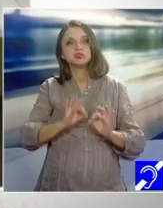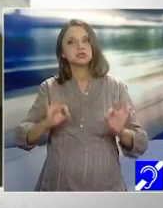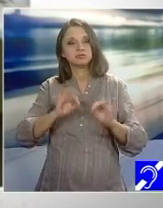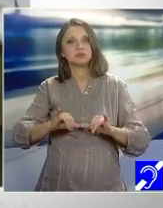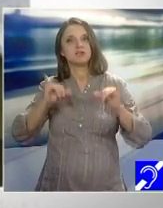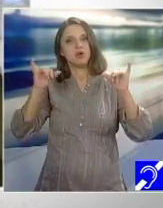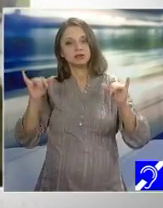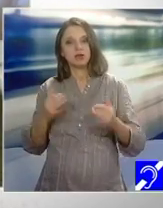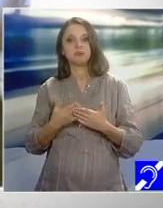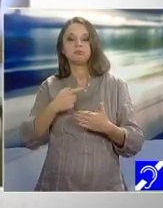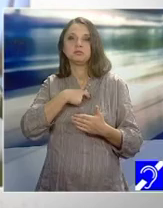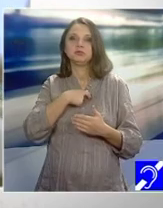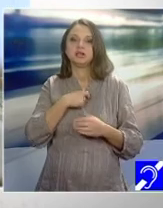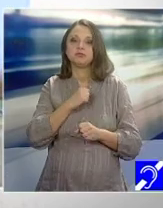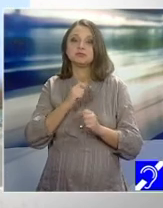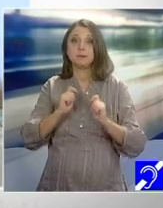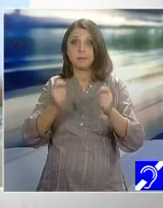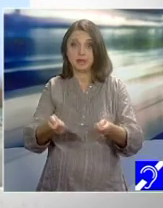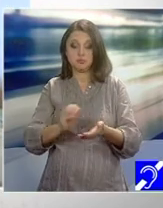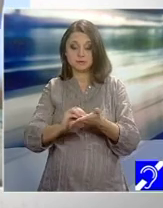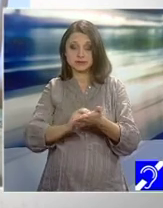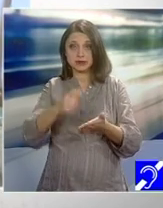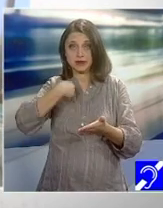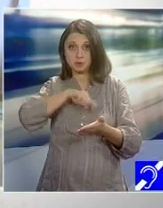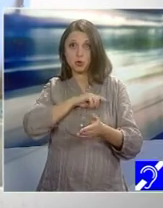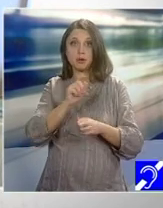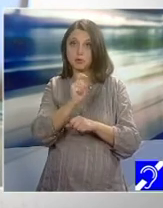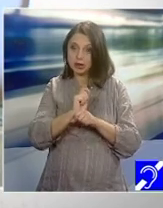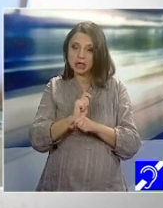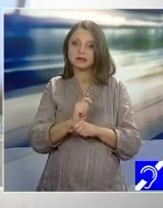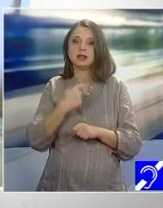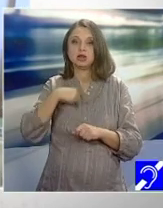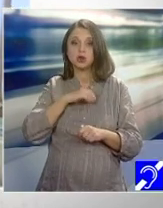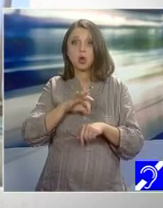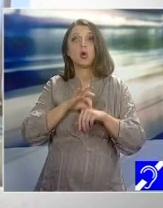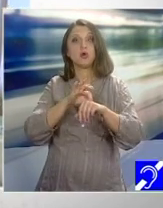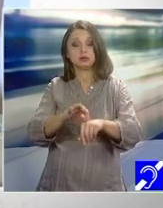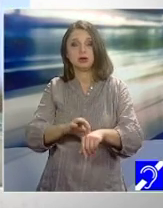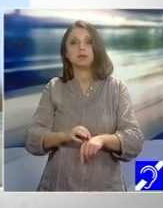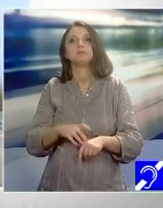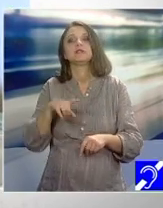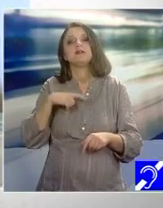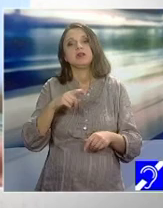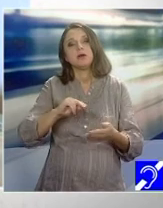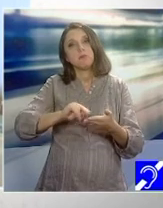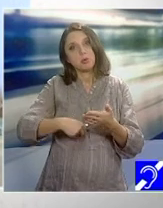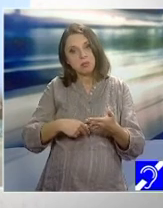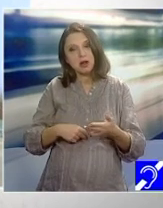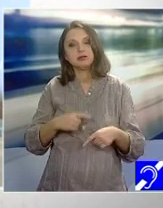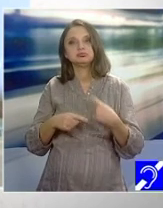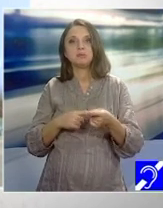noi propriile noastre proiecte pe care să le coordonăm, care să fie totodată aprobate și